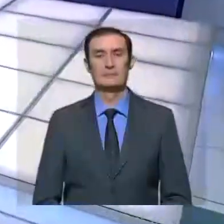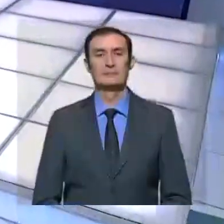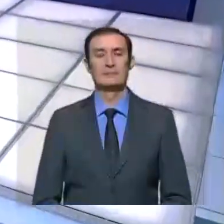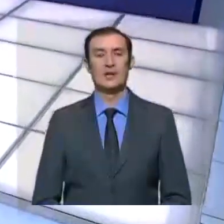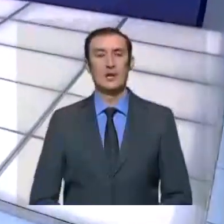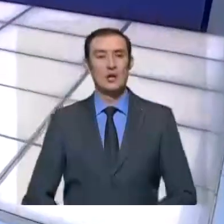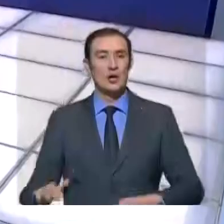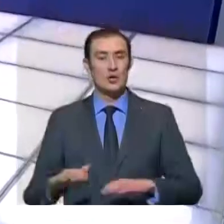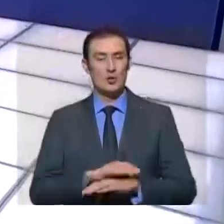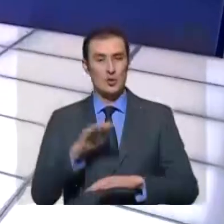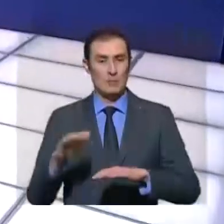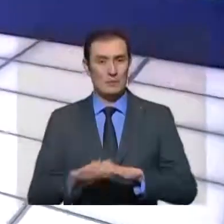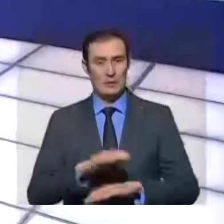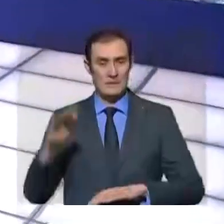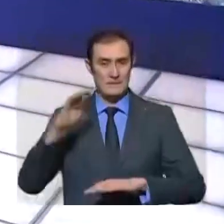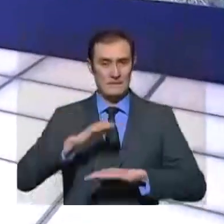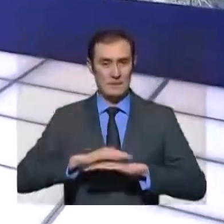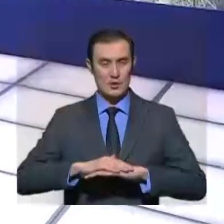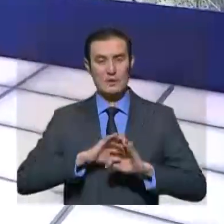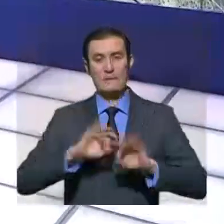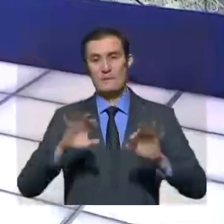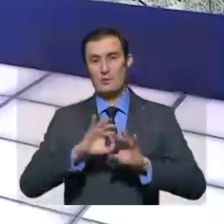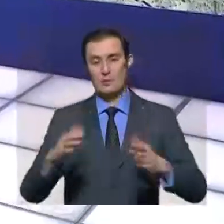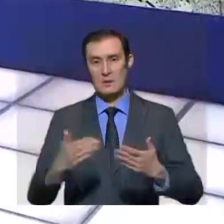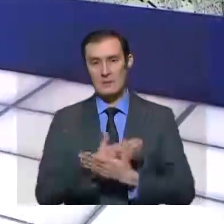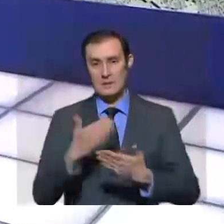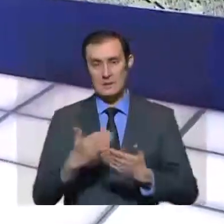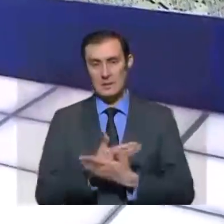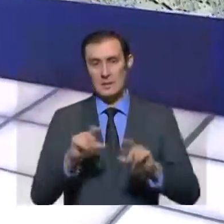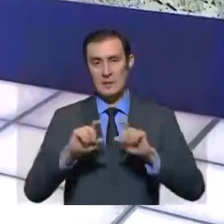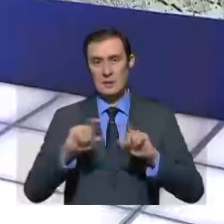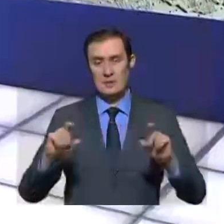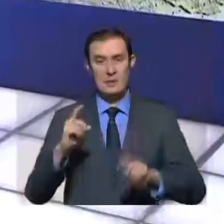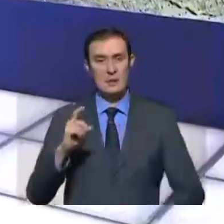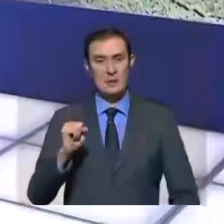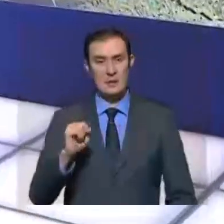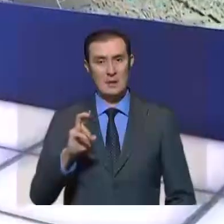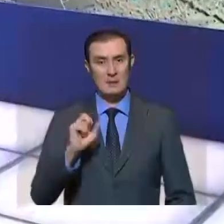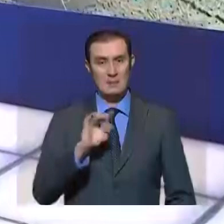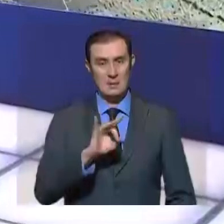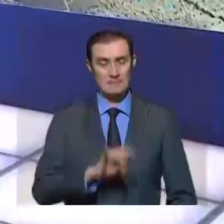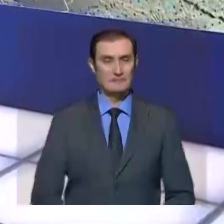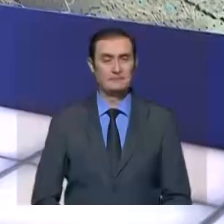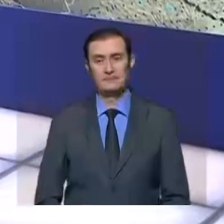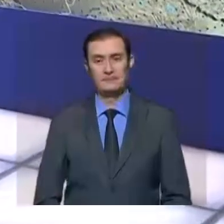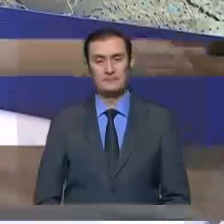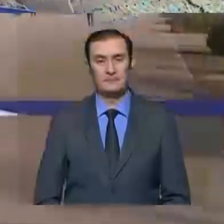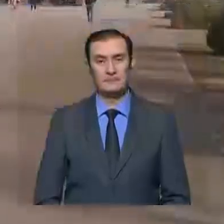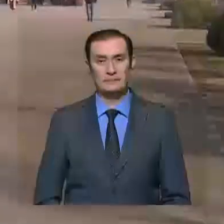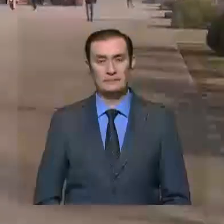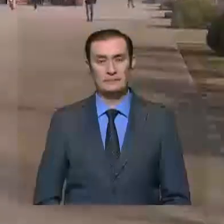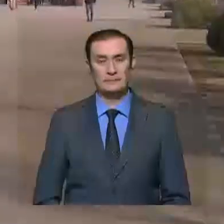это новости Меня зовут Лаура жакопова ведущий сурдоперевода Хасан Исраилов Добрый вечер и прямо сейчас некоторые сообщения этого выпуска